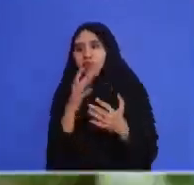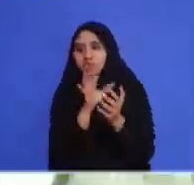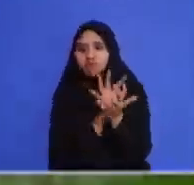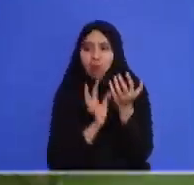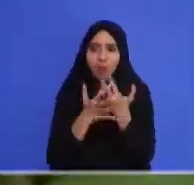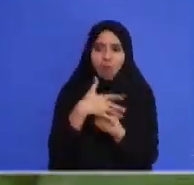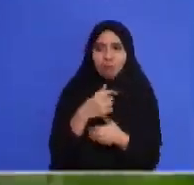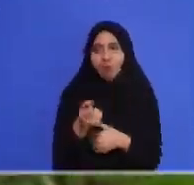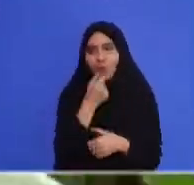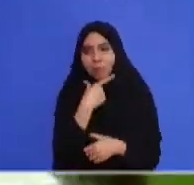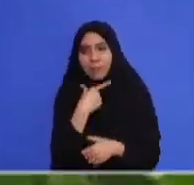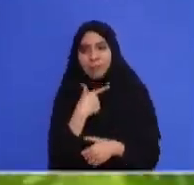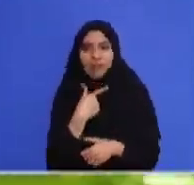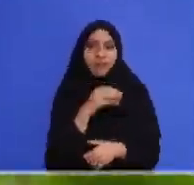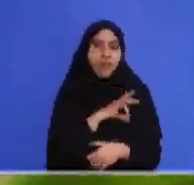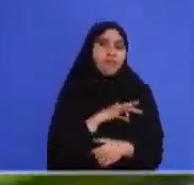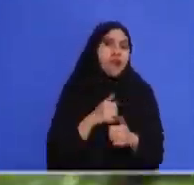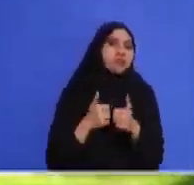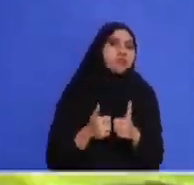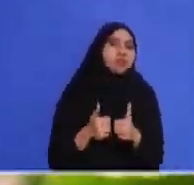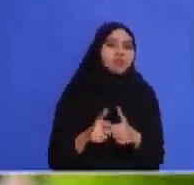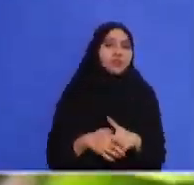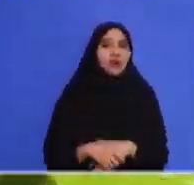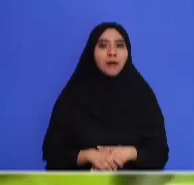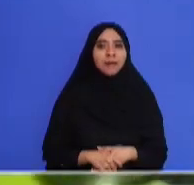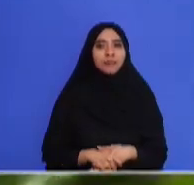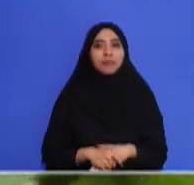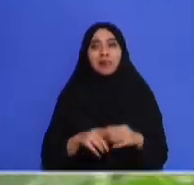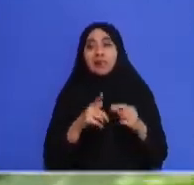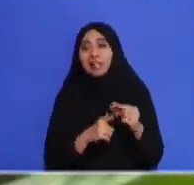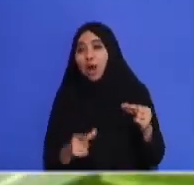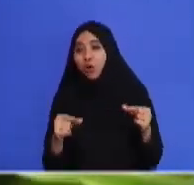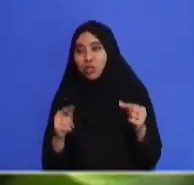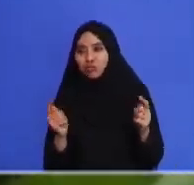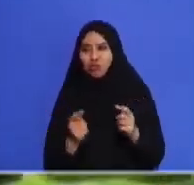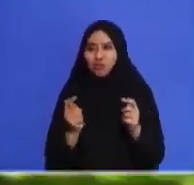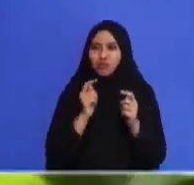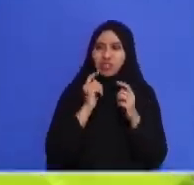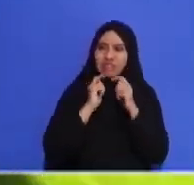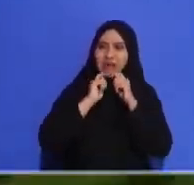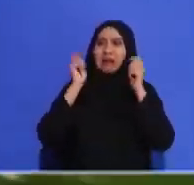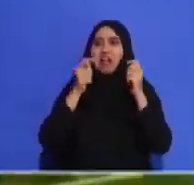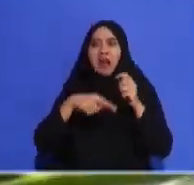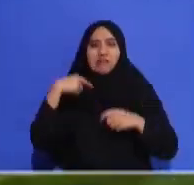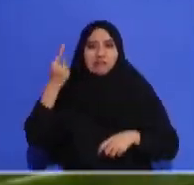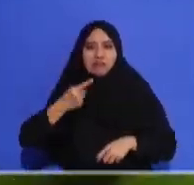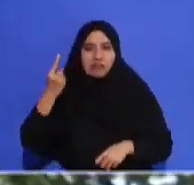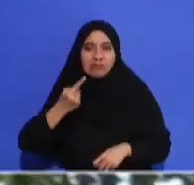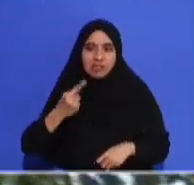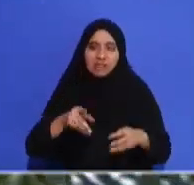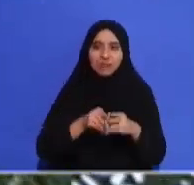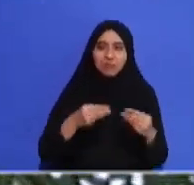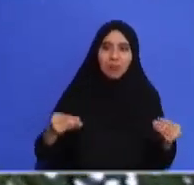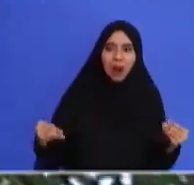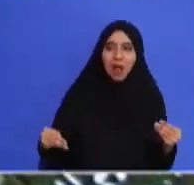mupangataken kangge bahan obat. Kadosta perangan ronipun kaluka sanget ing industri farmasi minangka bahan obat sesakit